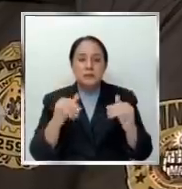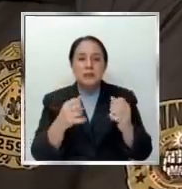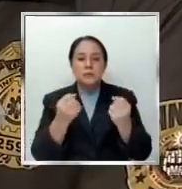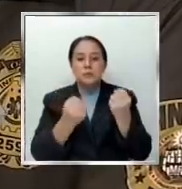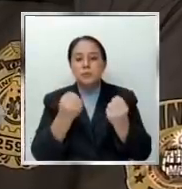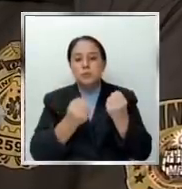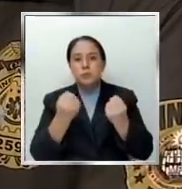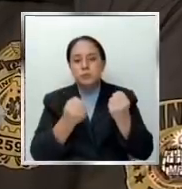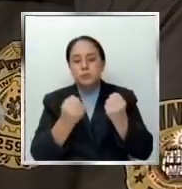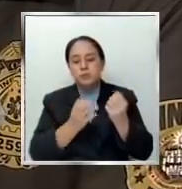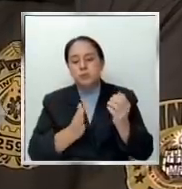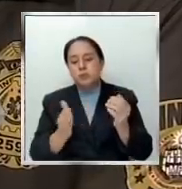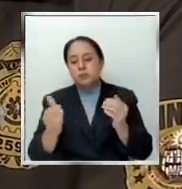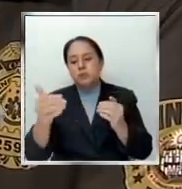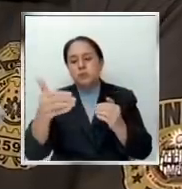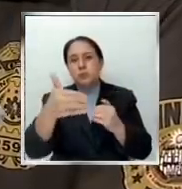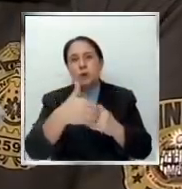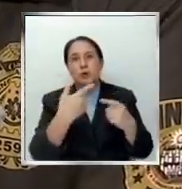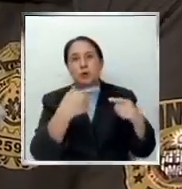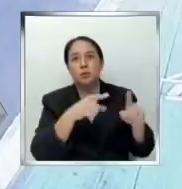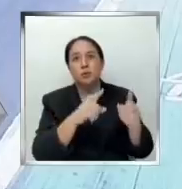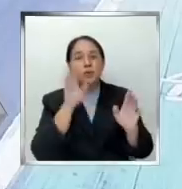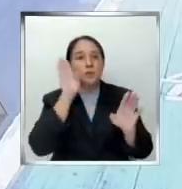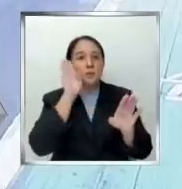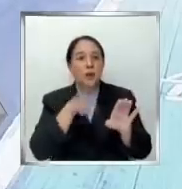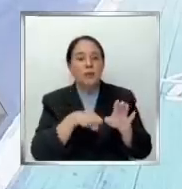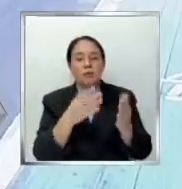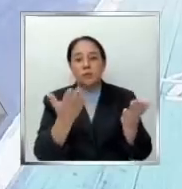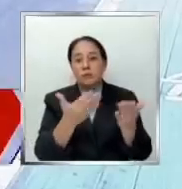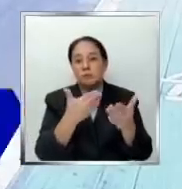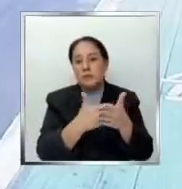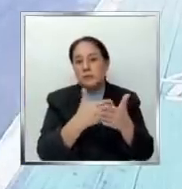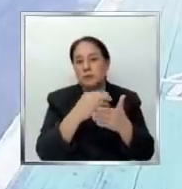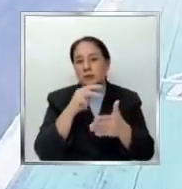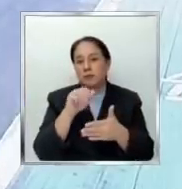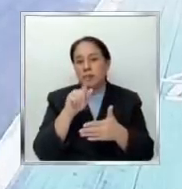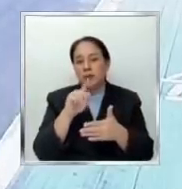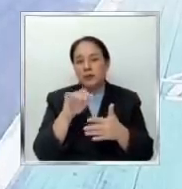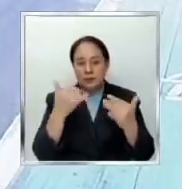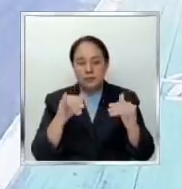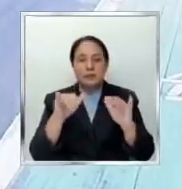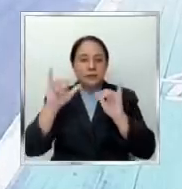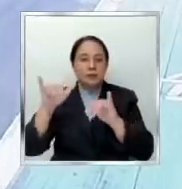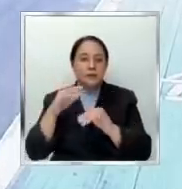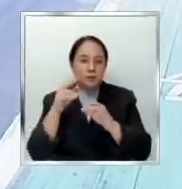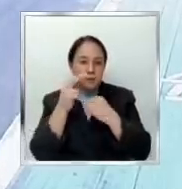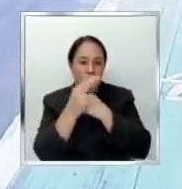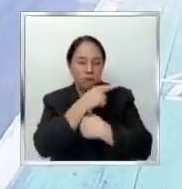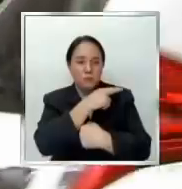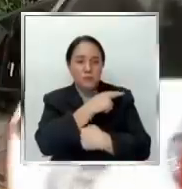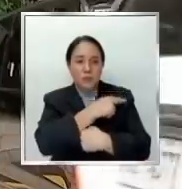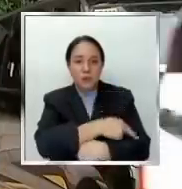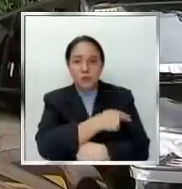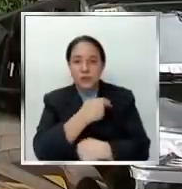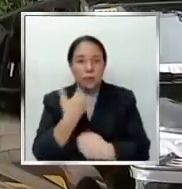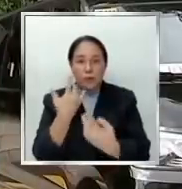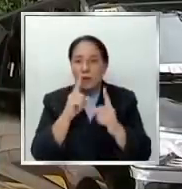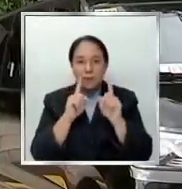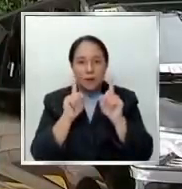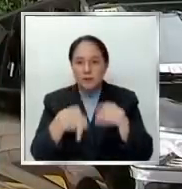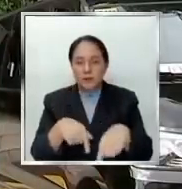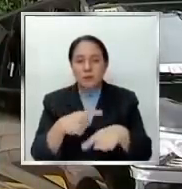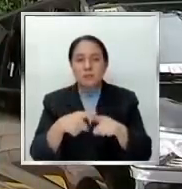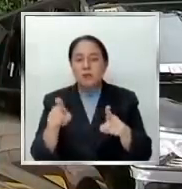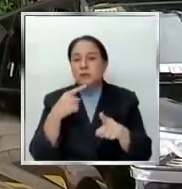at makapunta dito sa kapatid niya, Summer Samalate. Nasa ospital pa ngayon ang biktima at hindi pa nagbibigay ng pahayag. Pero ayon sa Bureau